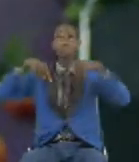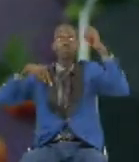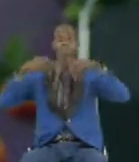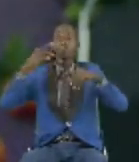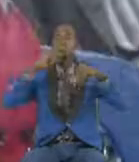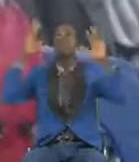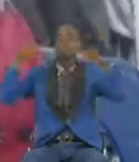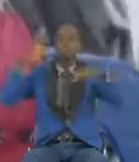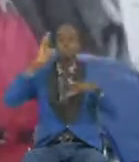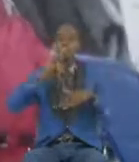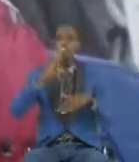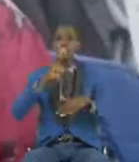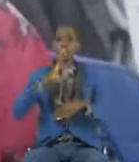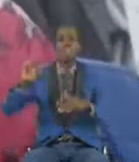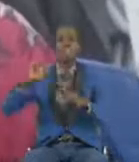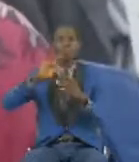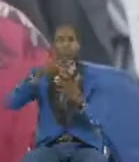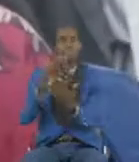signe de prodige dans votre vie.